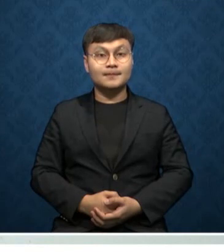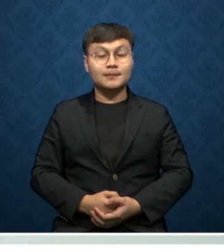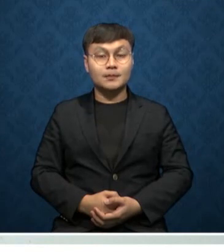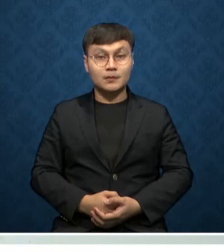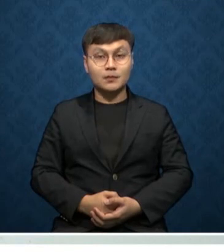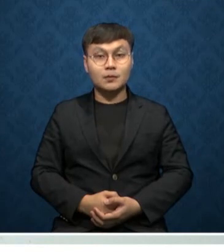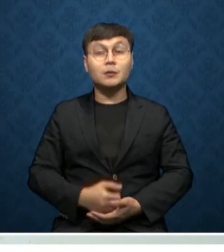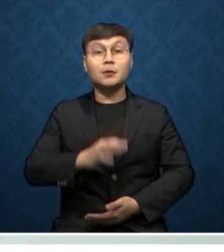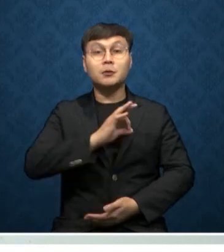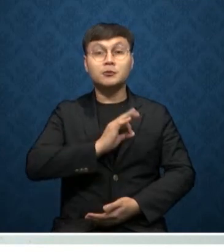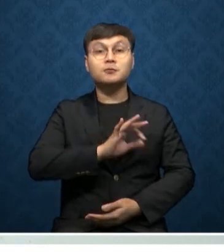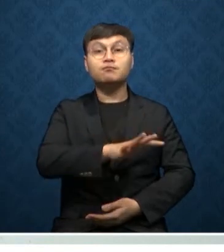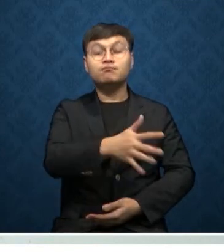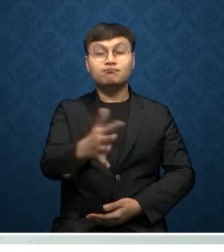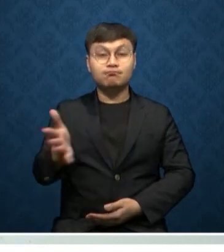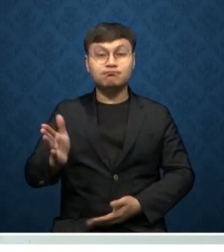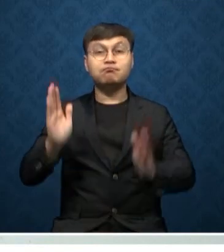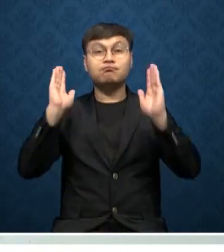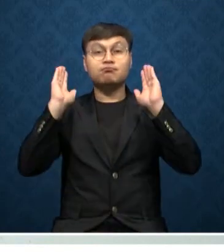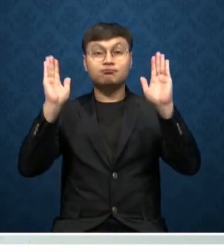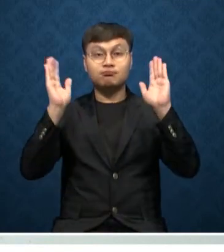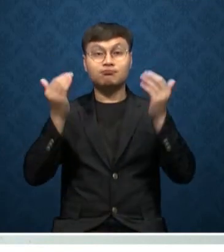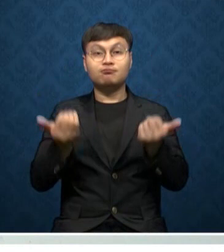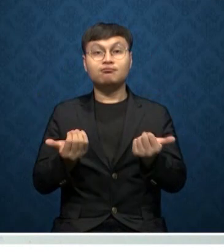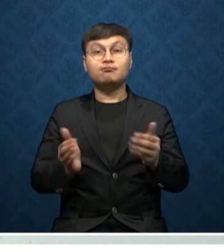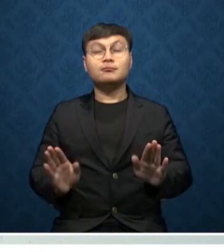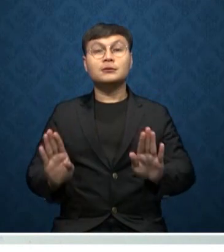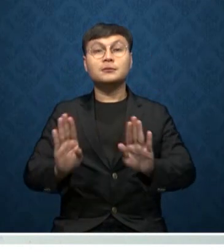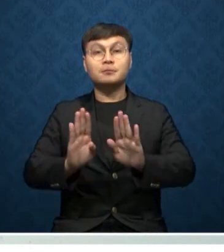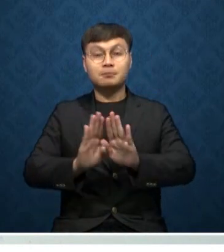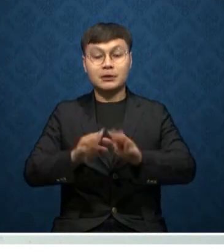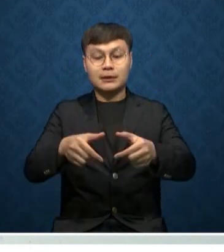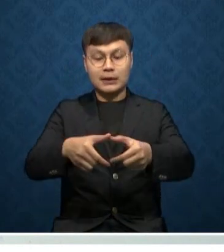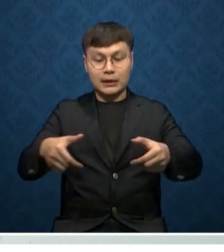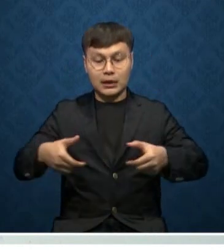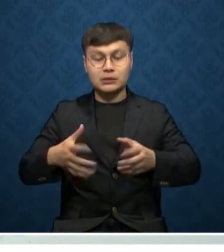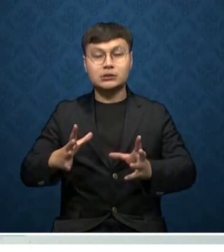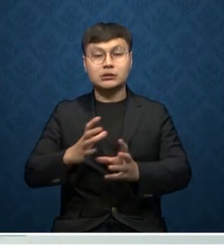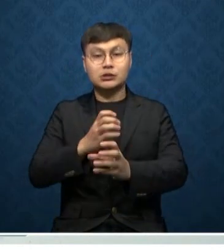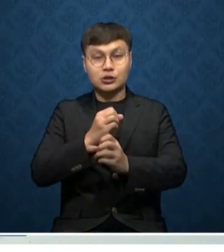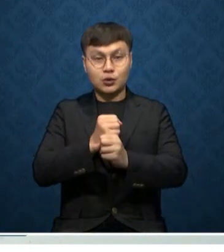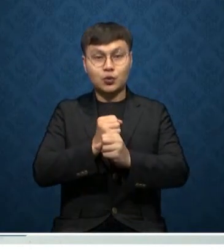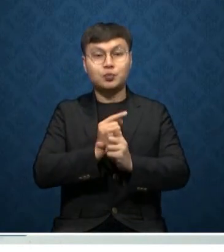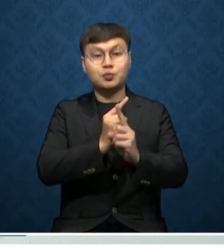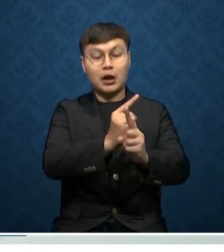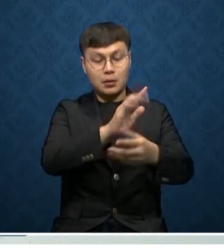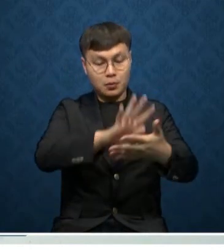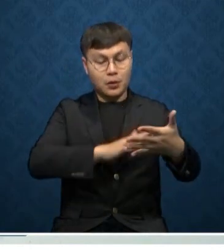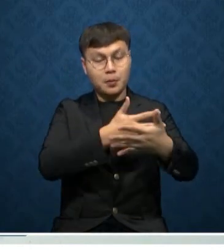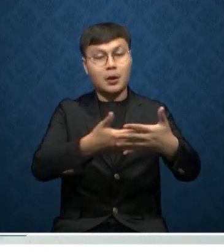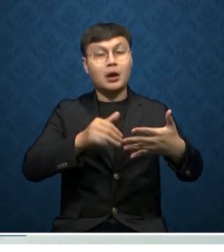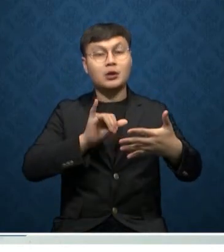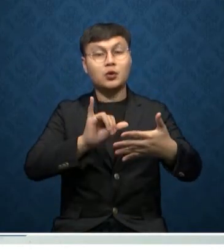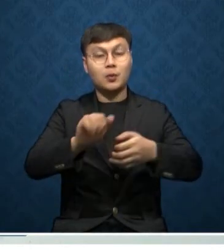ถ้าไม่มีผมขอปิดการอภิปรายในส่วนการพิจารณารายงานสรุปผลการดำเนินการตามยุทธศาสตร์ชาติ